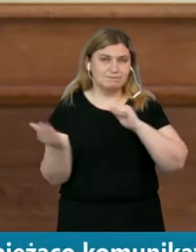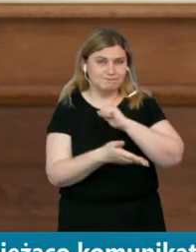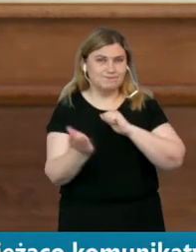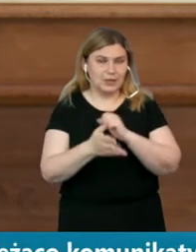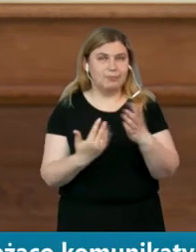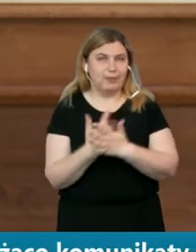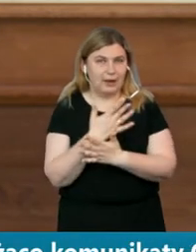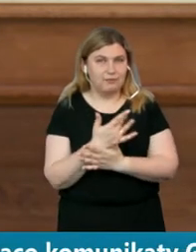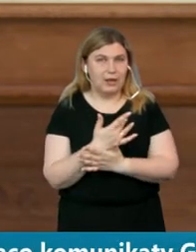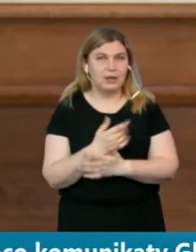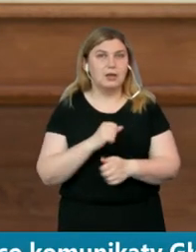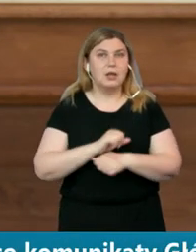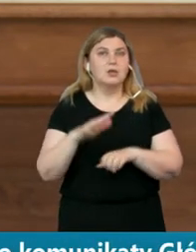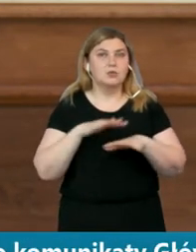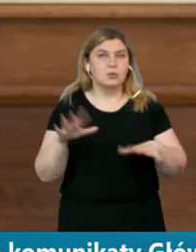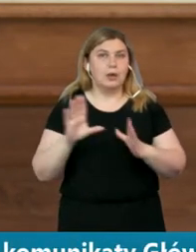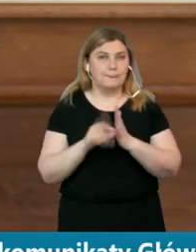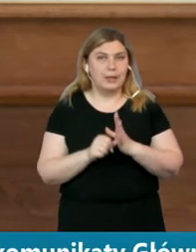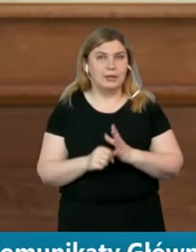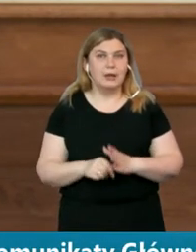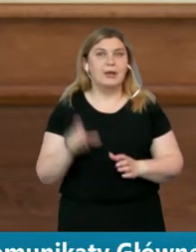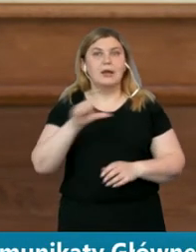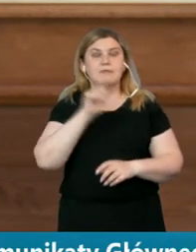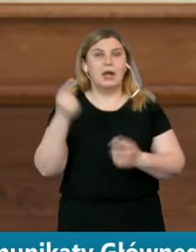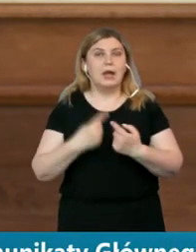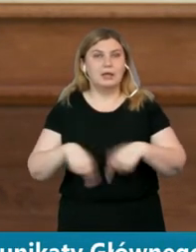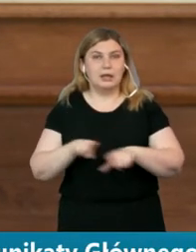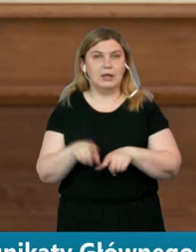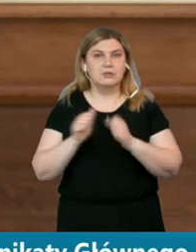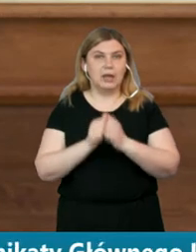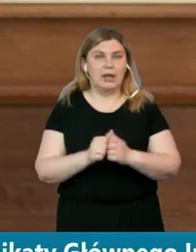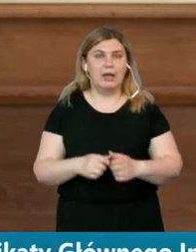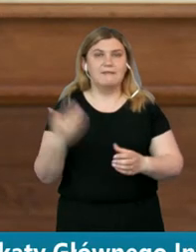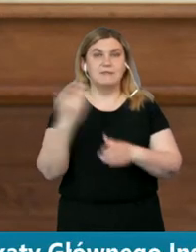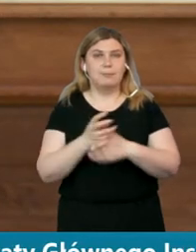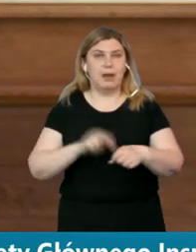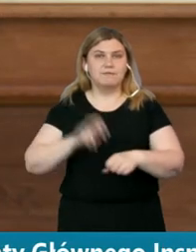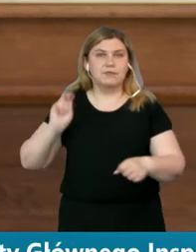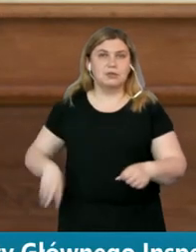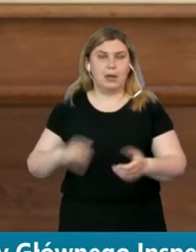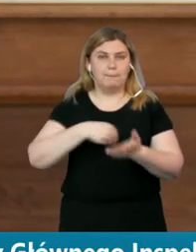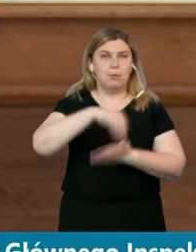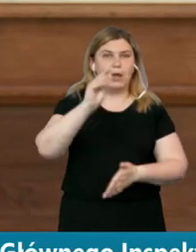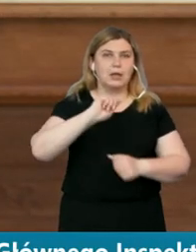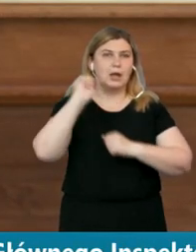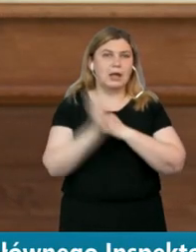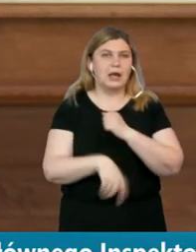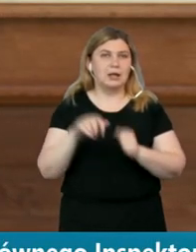trawników. Jest ich sporo w mieście. Niestety w trakcie realizacji tego zadania firma się wycofała, płacąc kary